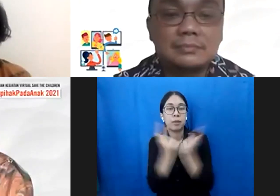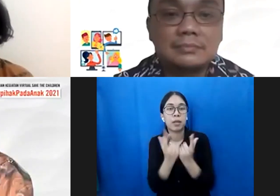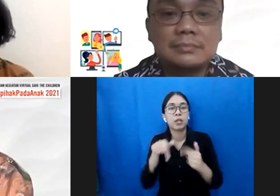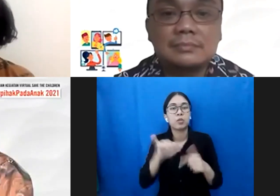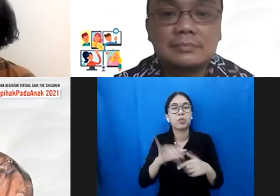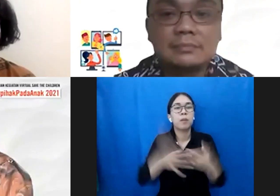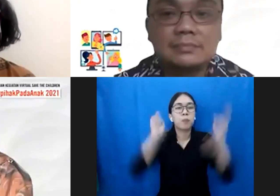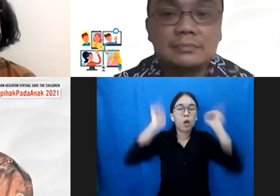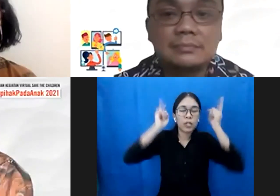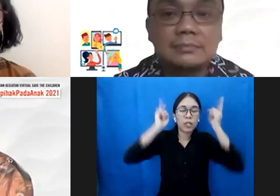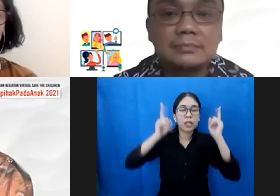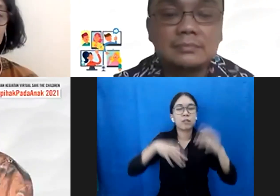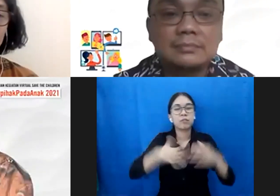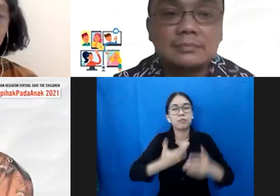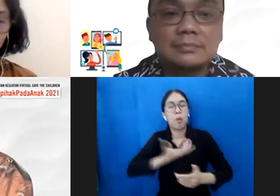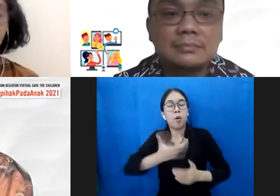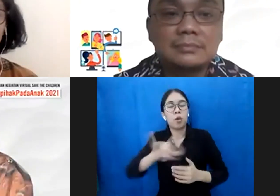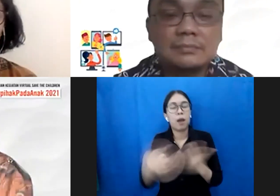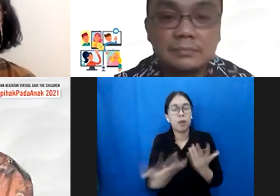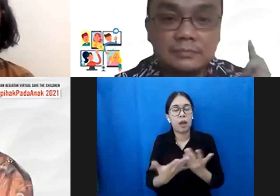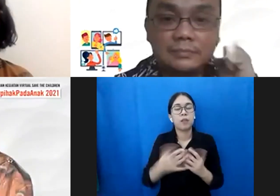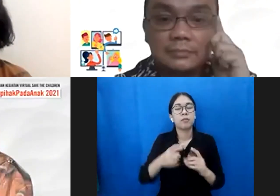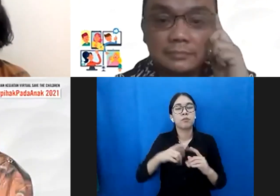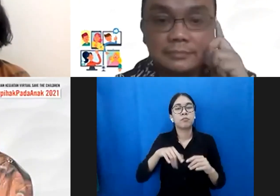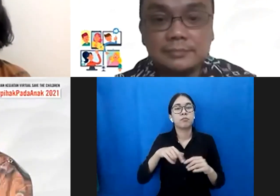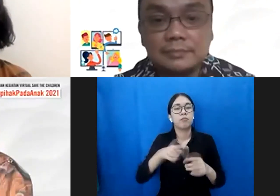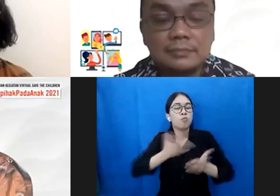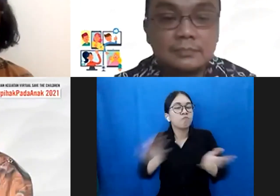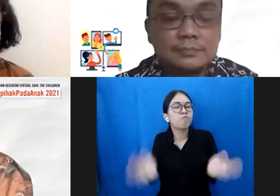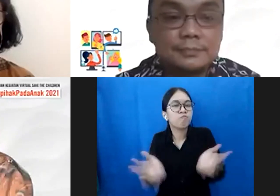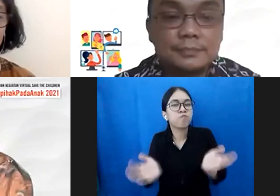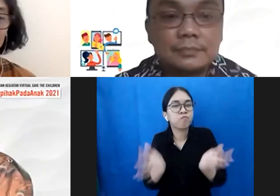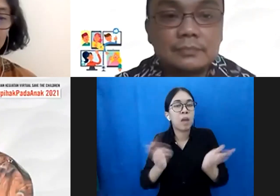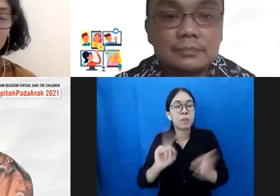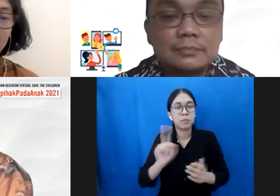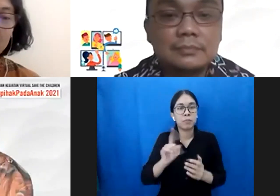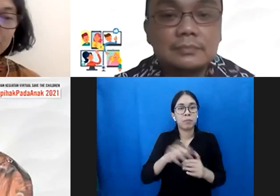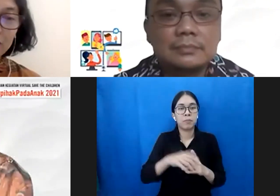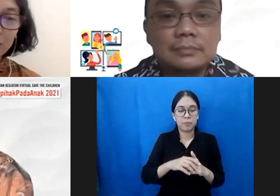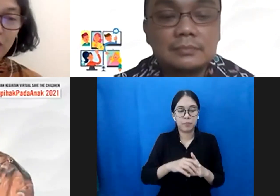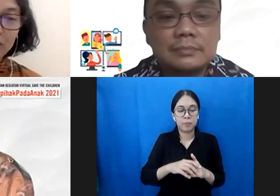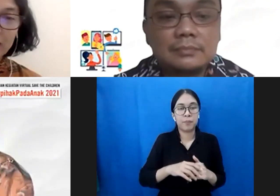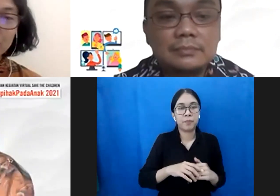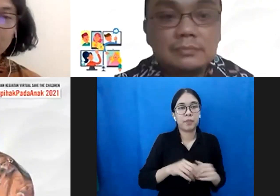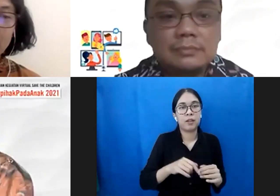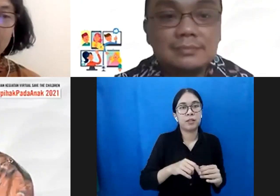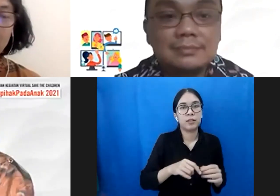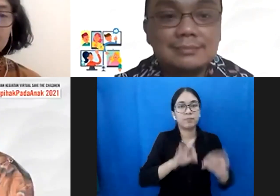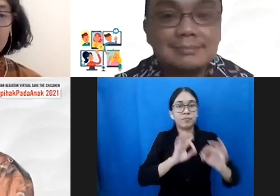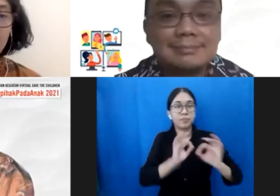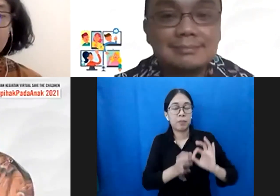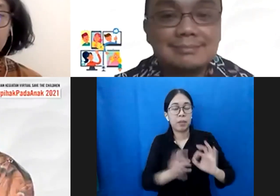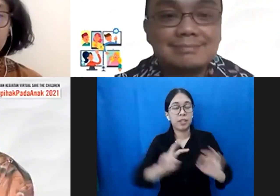secara lembaga organisasi juga mendorong hal ini gitu, karena sebenarnya posisi Keswa sangat jelas ya Ibu ya, itu di undang-undang itu